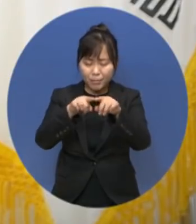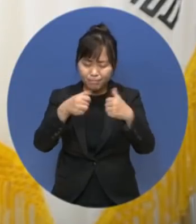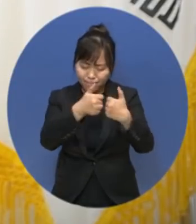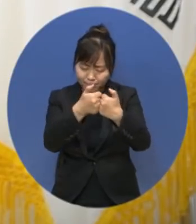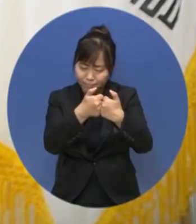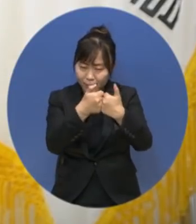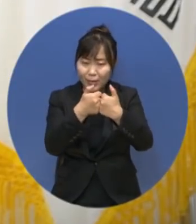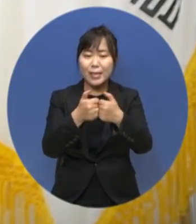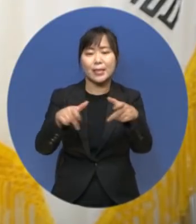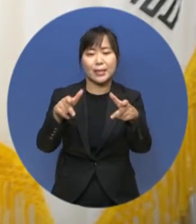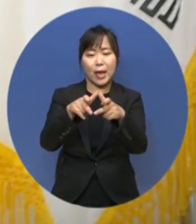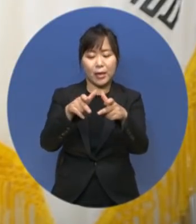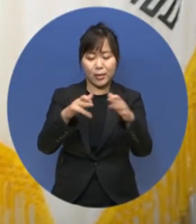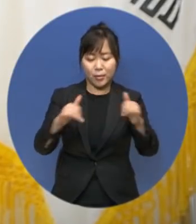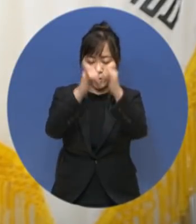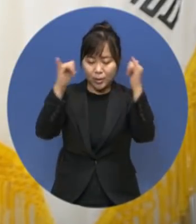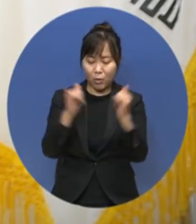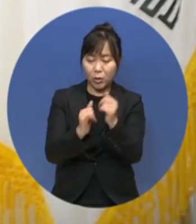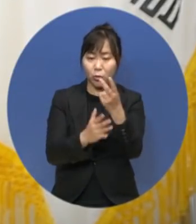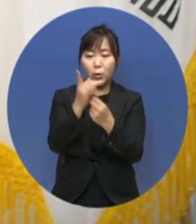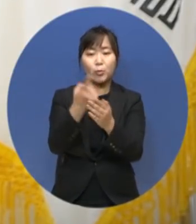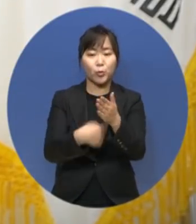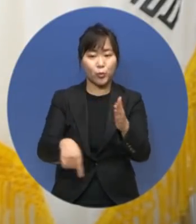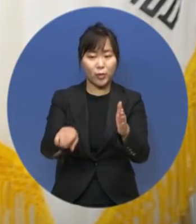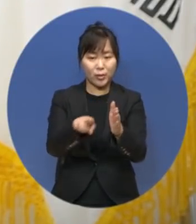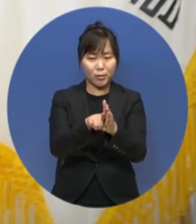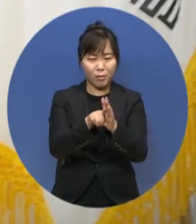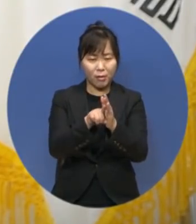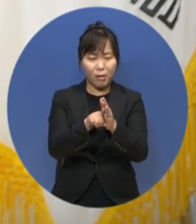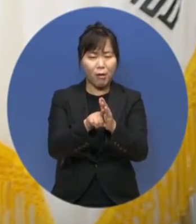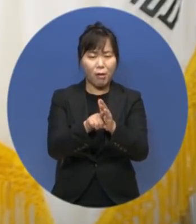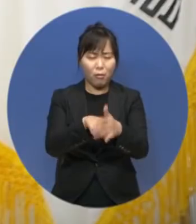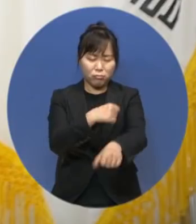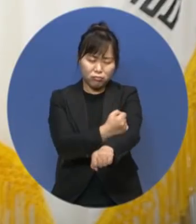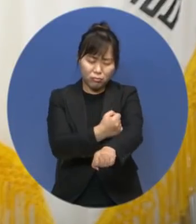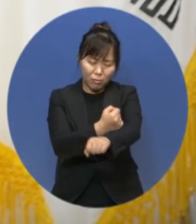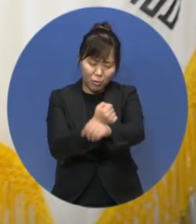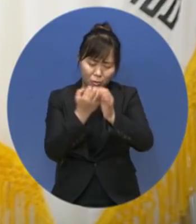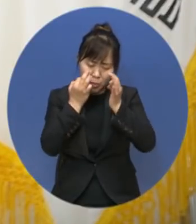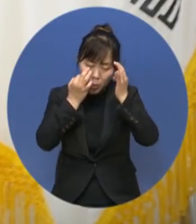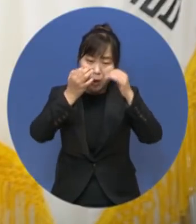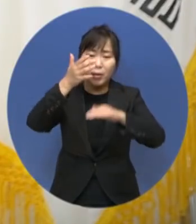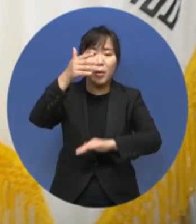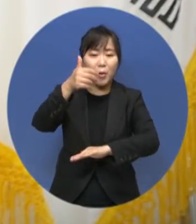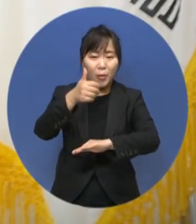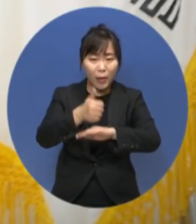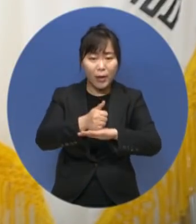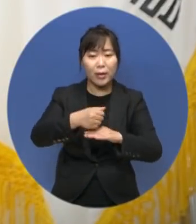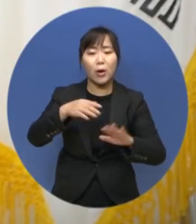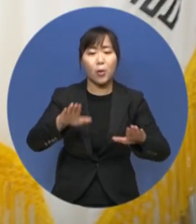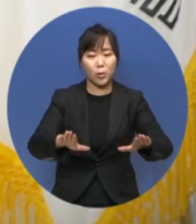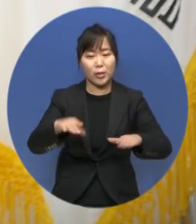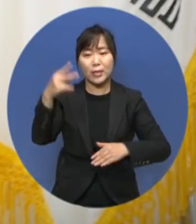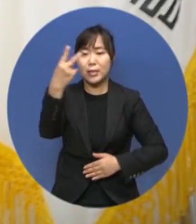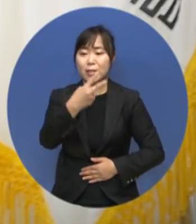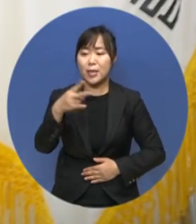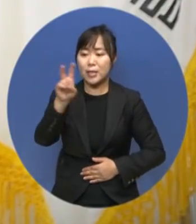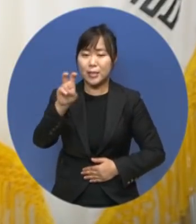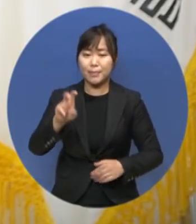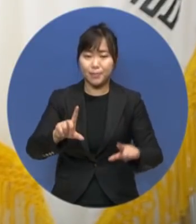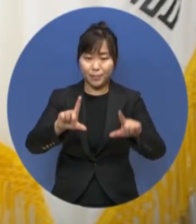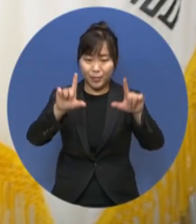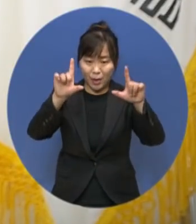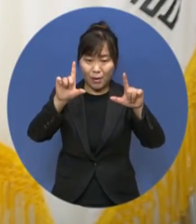맞대고 장애인의 사회 통합을 위해서 애를 쓰고 노력을 한 결과 오늘